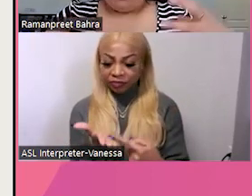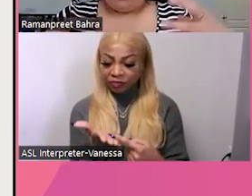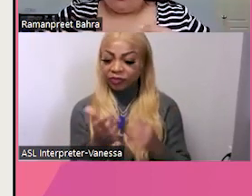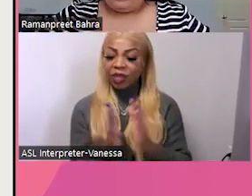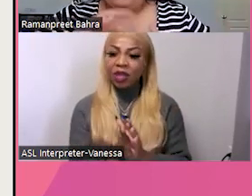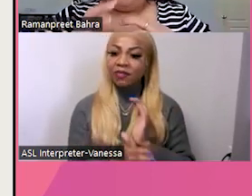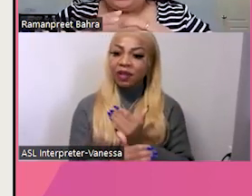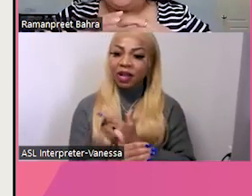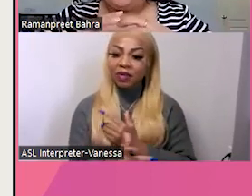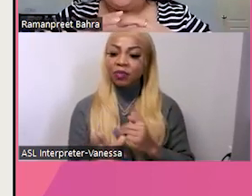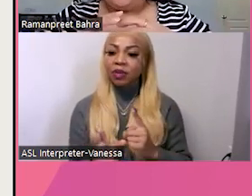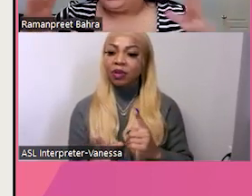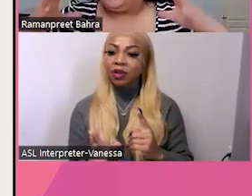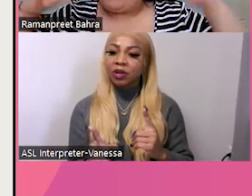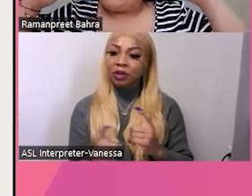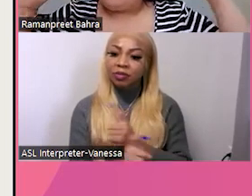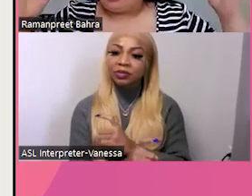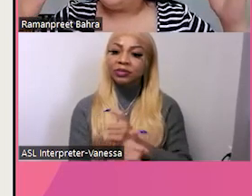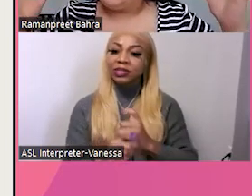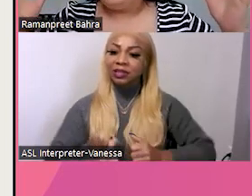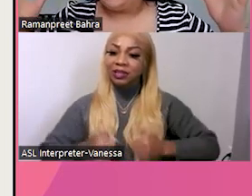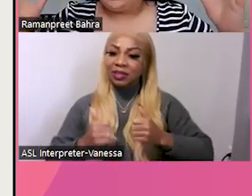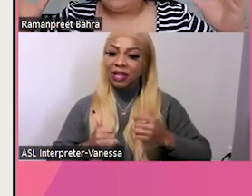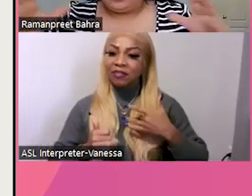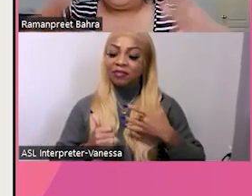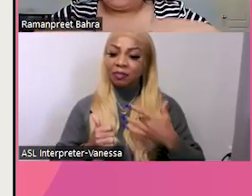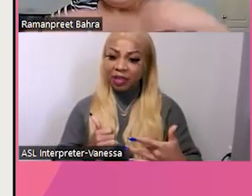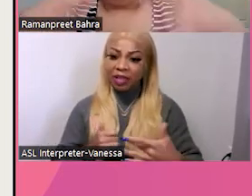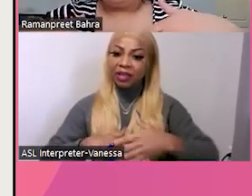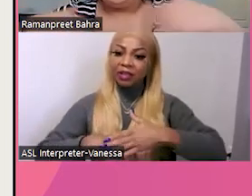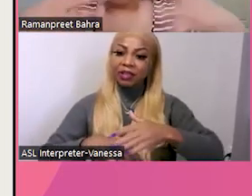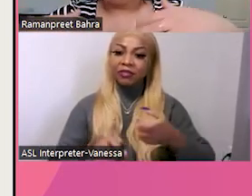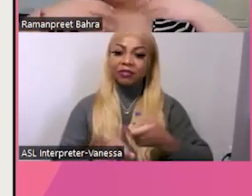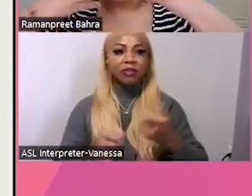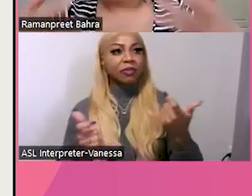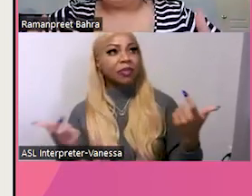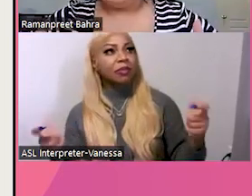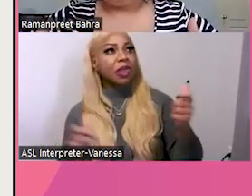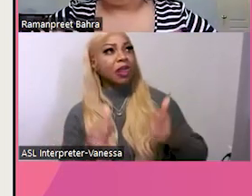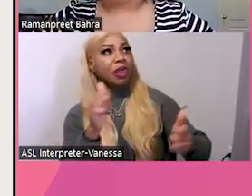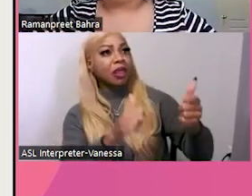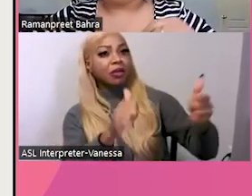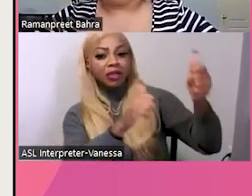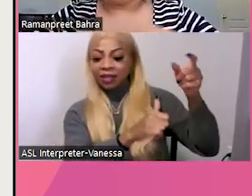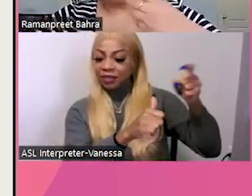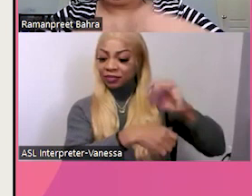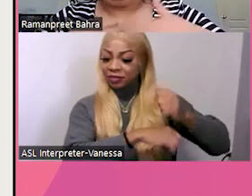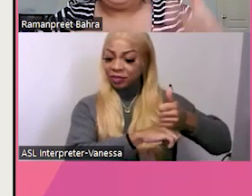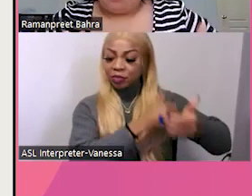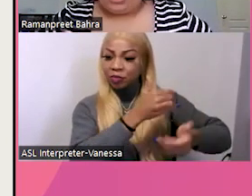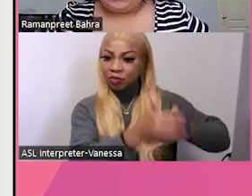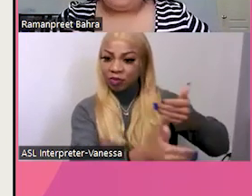dont nos vies complexes et multiples sont toujours impliquées dans ces plus grandes structures, ce qui crée